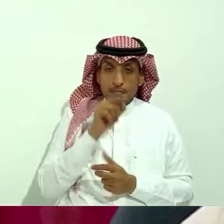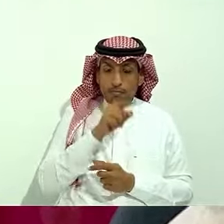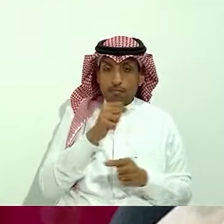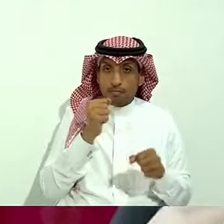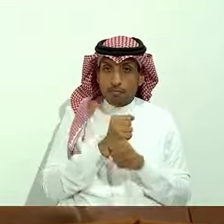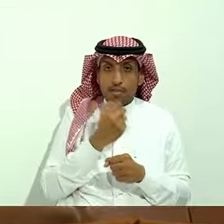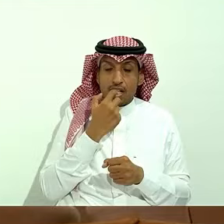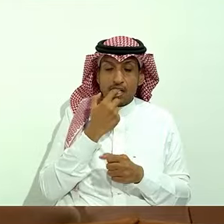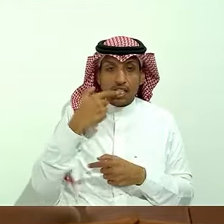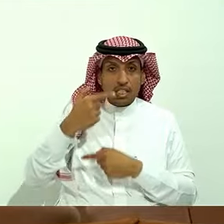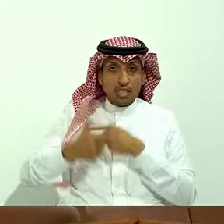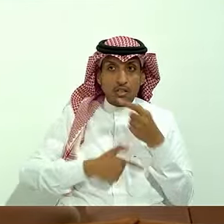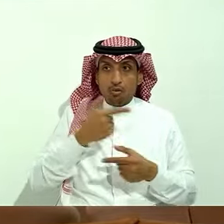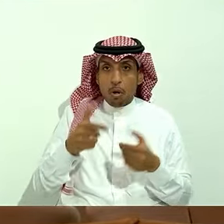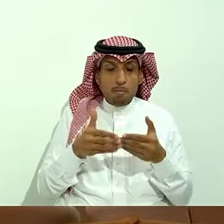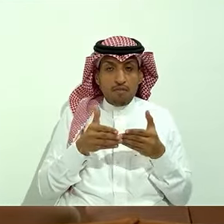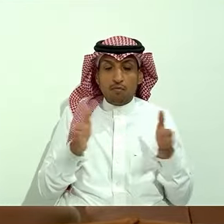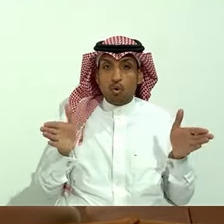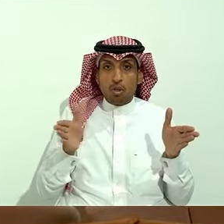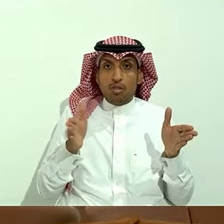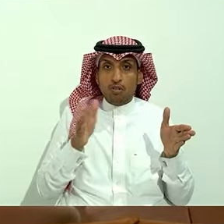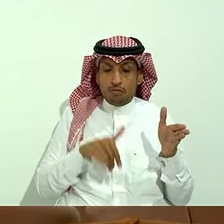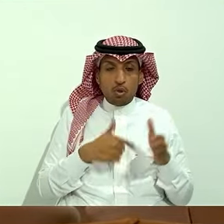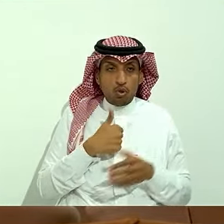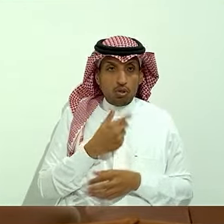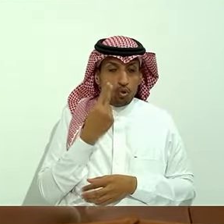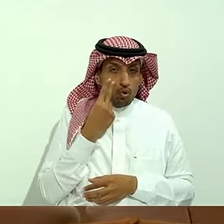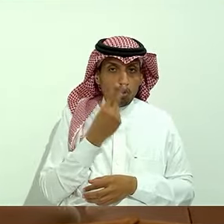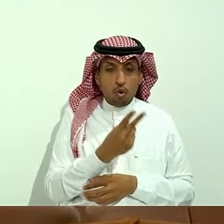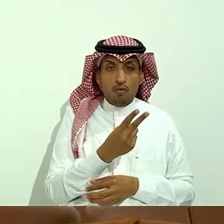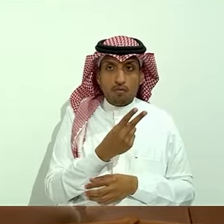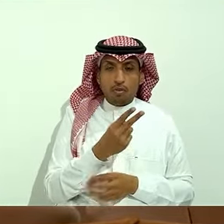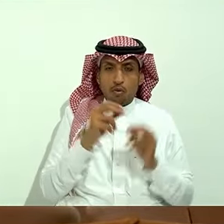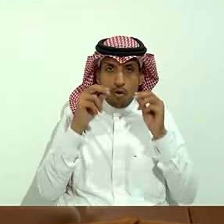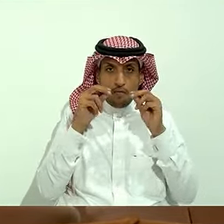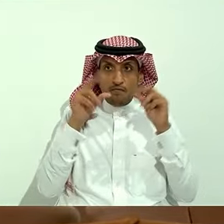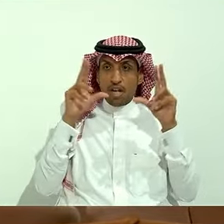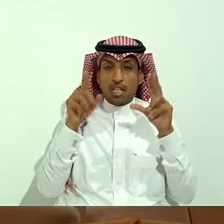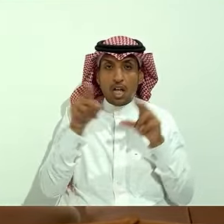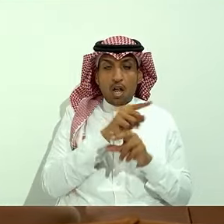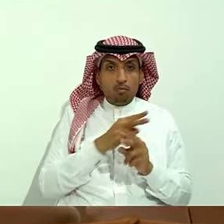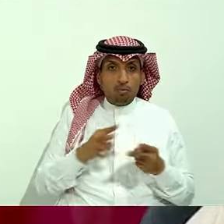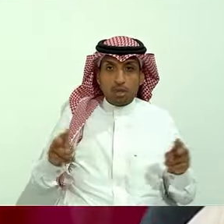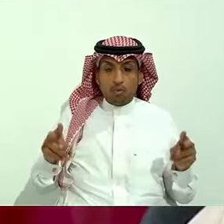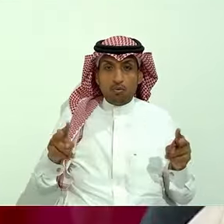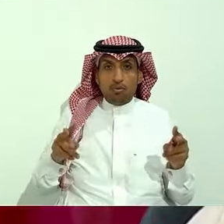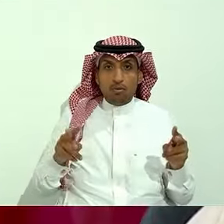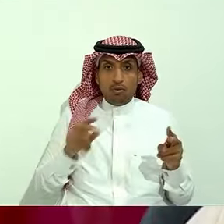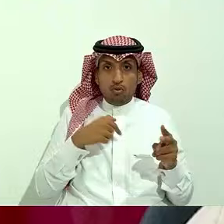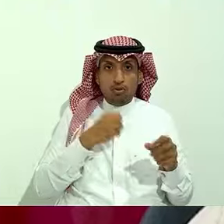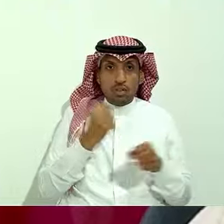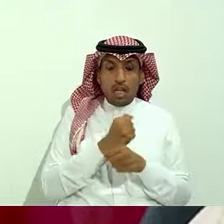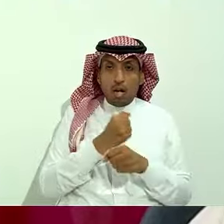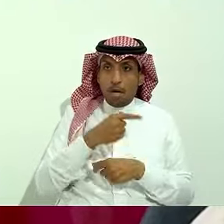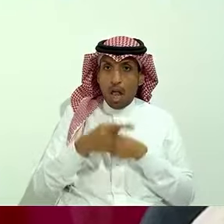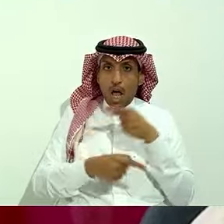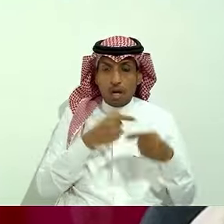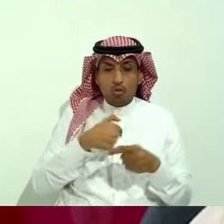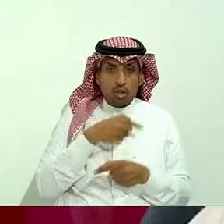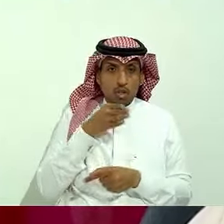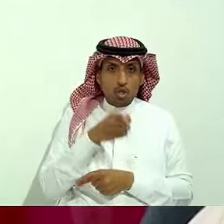اللي راحت صار فيه انفتاح، وصرنا نشوف فتح عيوننا أكثر على هالتنوع. وكثير أحياناً أدخل نقاشات